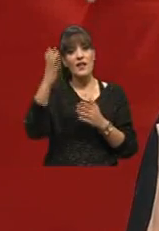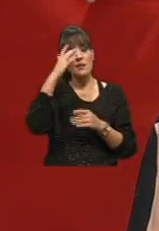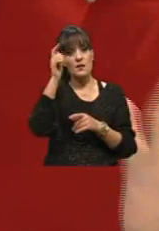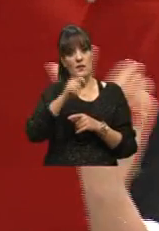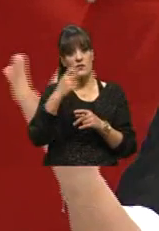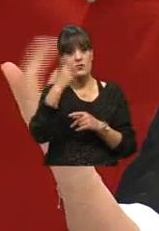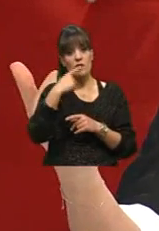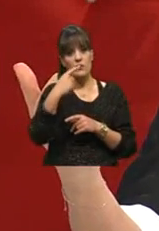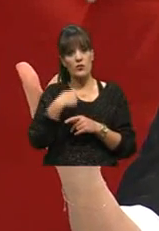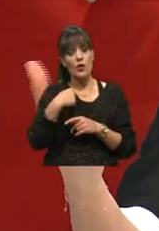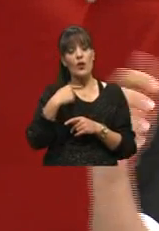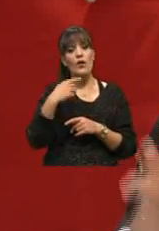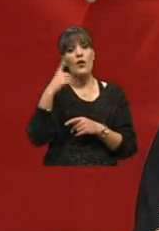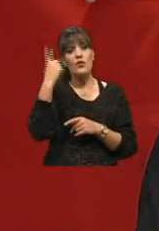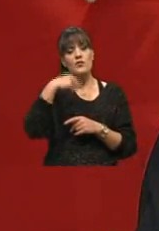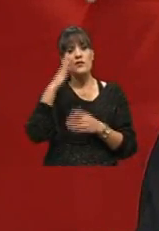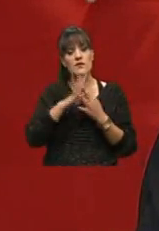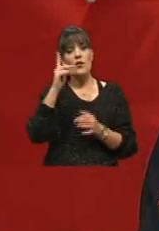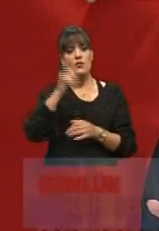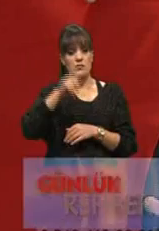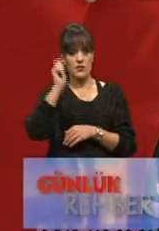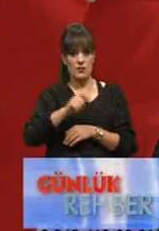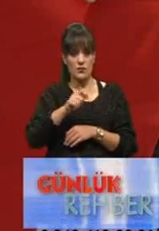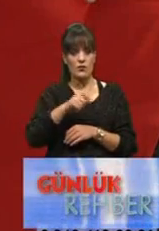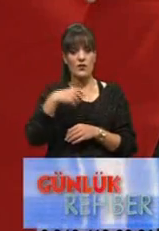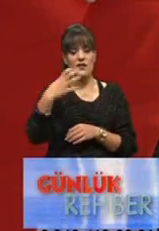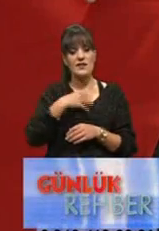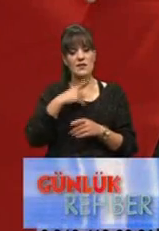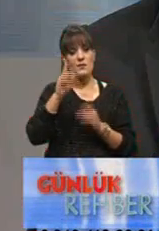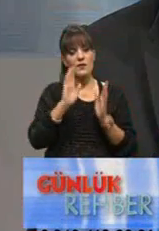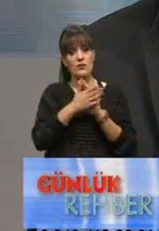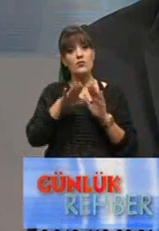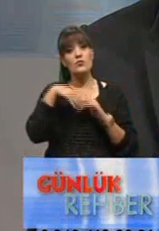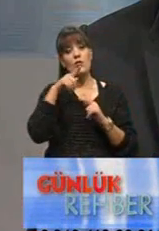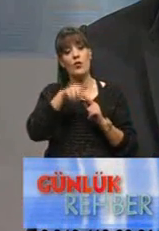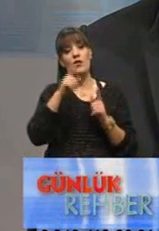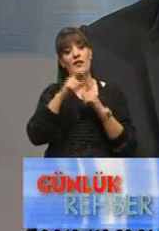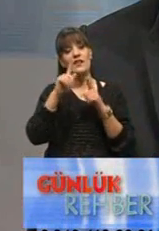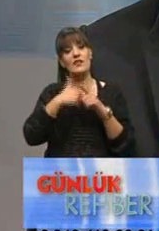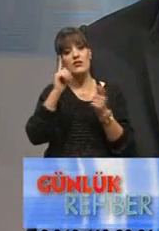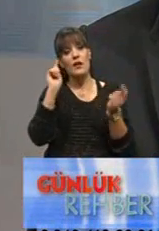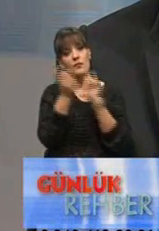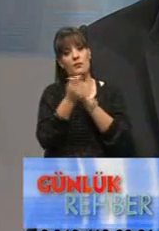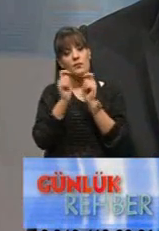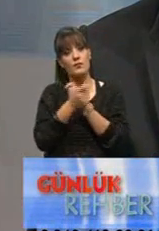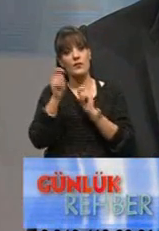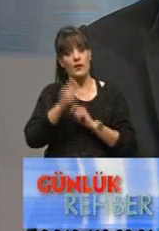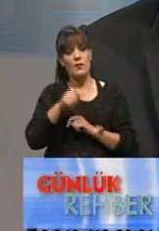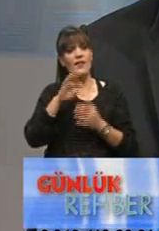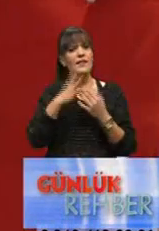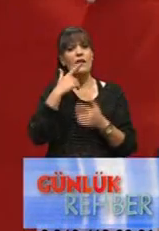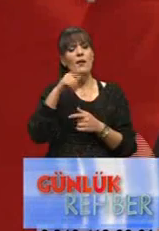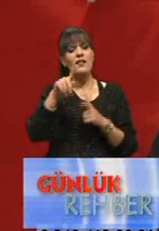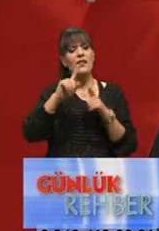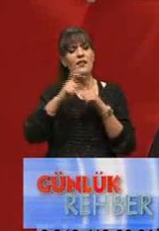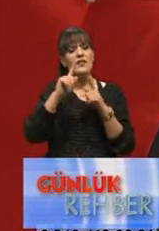evet, şarkıları diyorlar. O yüzden de insanlar önce bir yapıyorlar istedikleri tarzda bir beste. Sonra onu DJ formatına çeviriyorlar. Ne demek